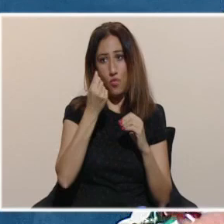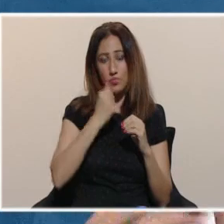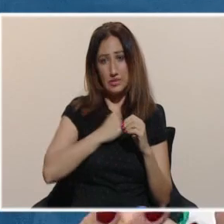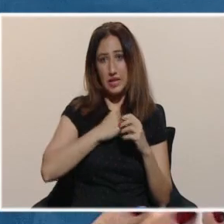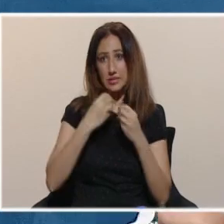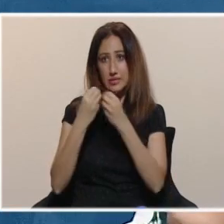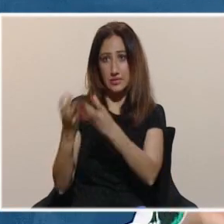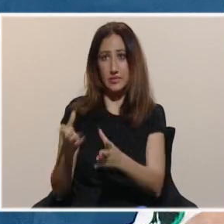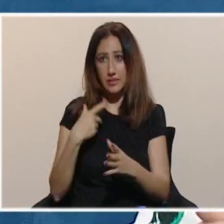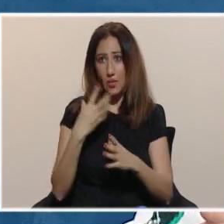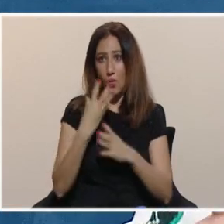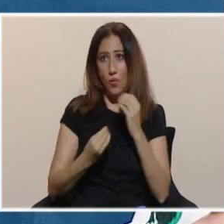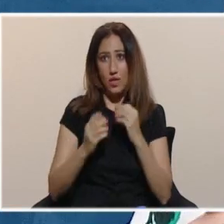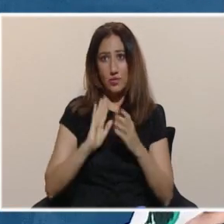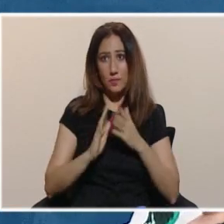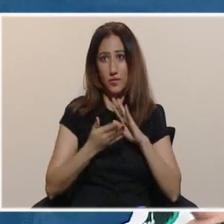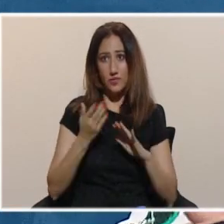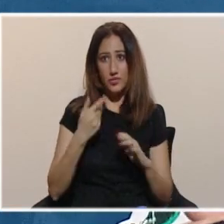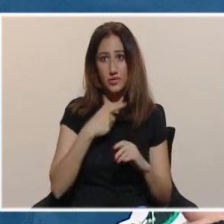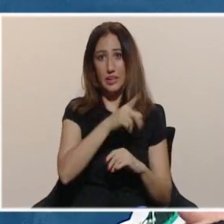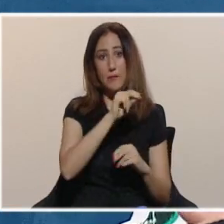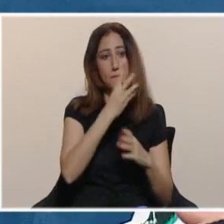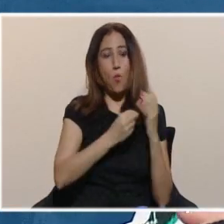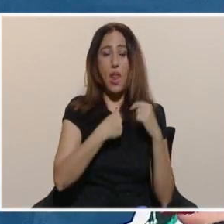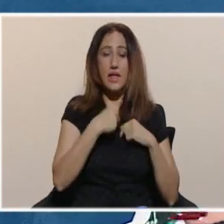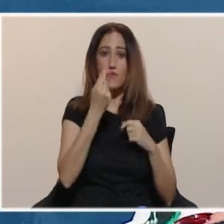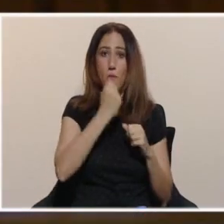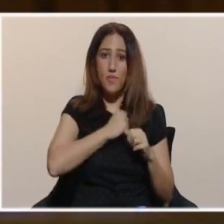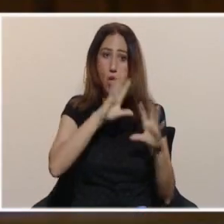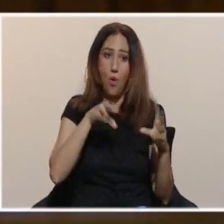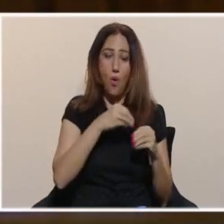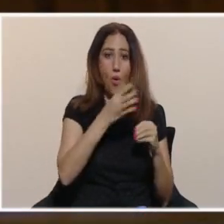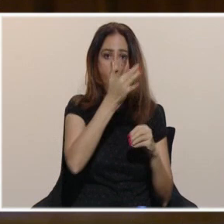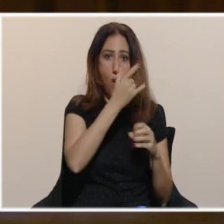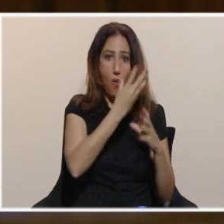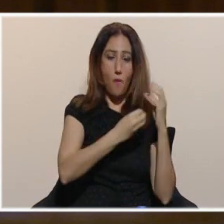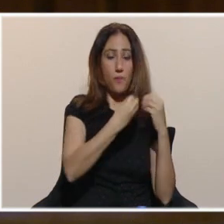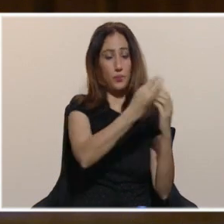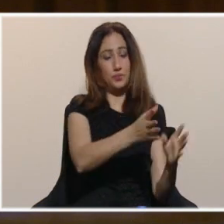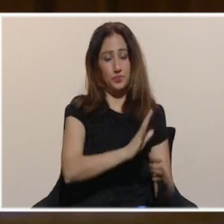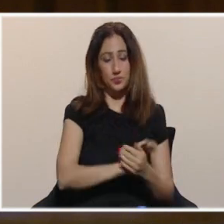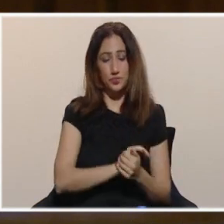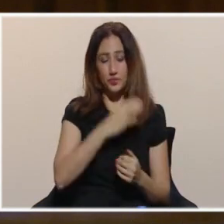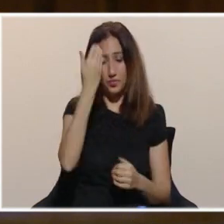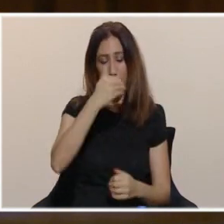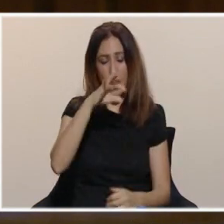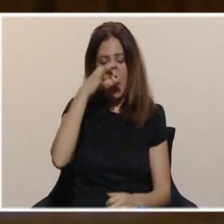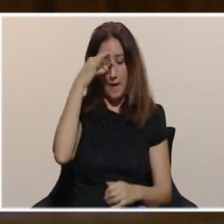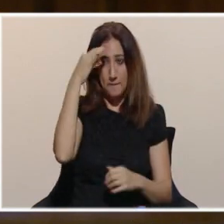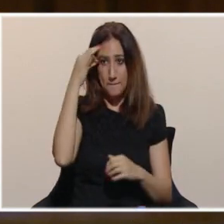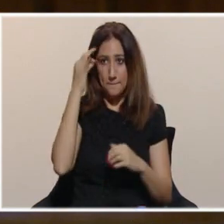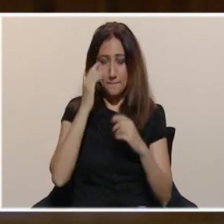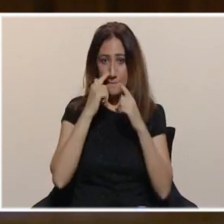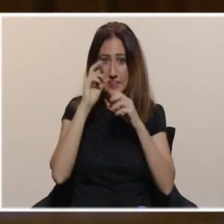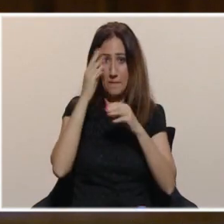ليه؟ عشان أنا ما عنديش ولادهم وأنا بعتبرهم ولادي. كتير ما يعرفوش ان العمليه صعبه قوي، العمليه كان فيها ترميم واعاده